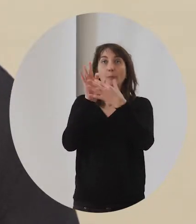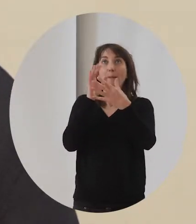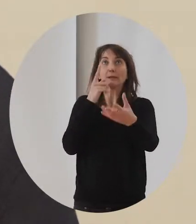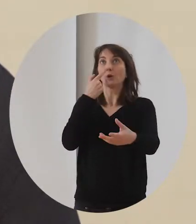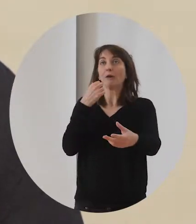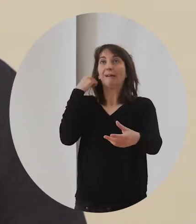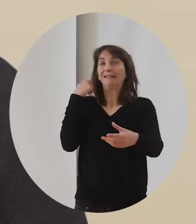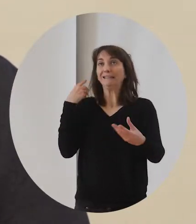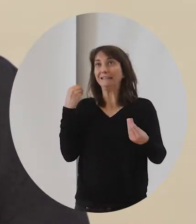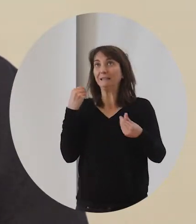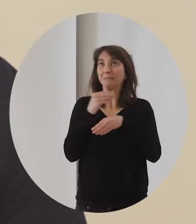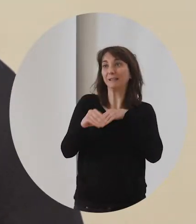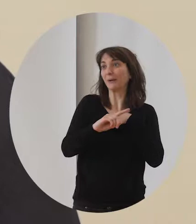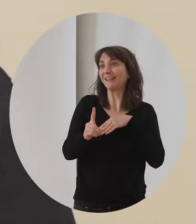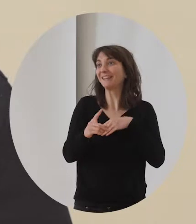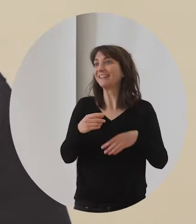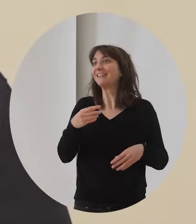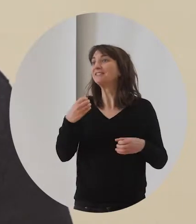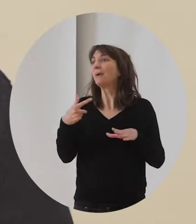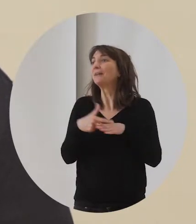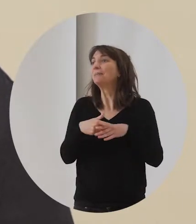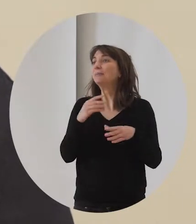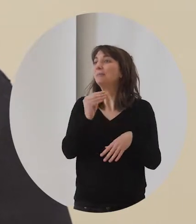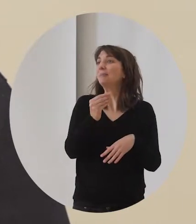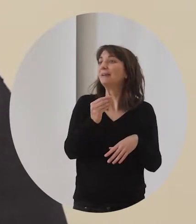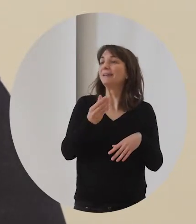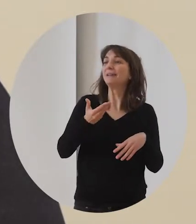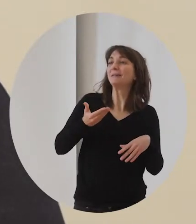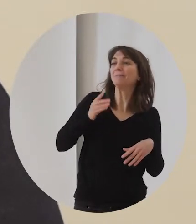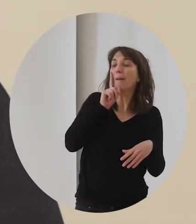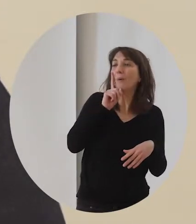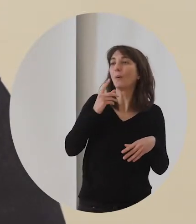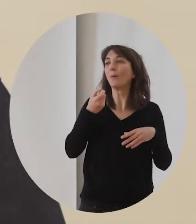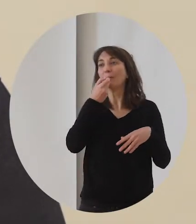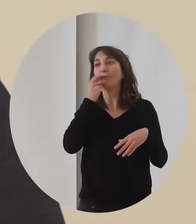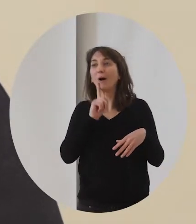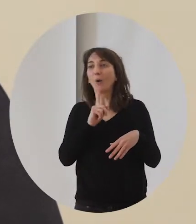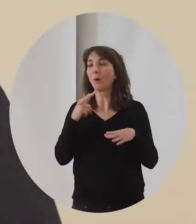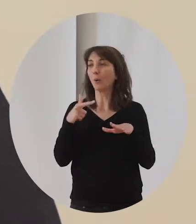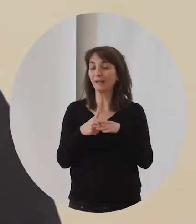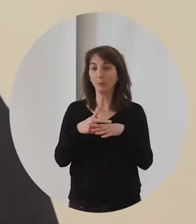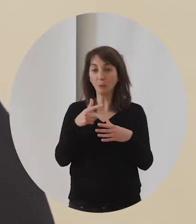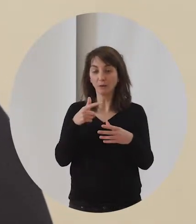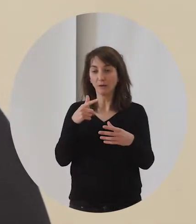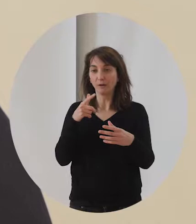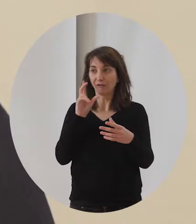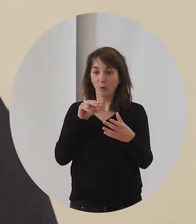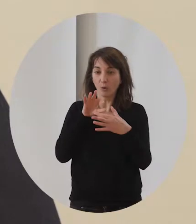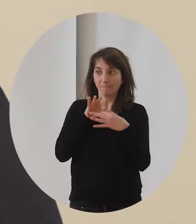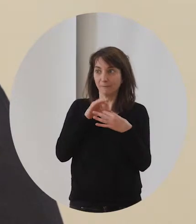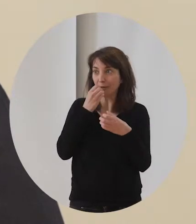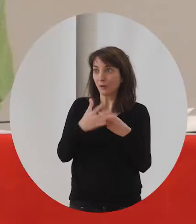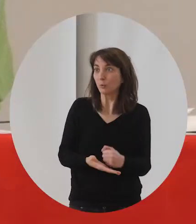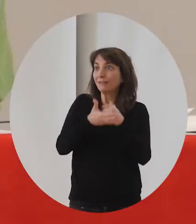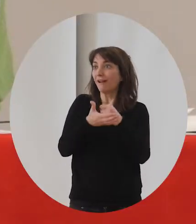avec la maman ou les parents, dans les premières relations qui se mettent en place, avec les autres